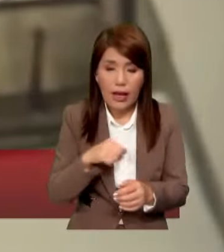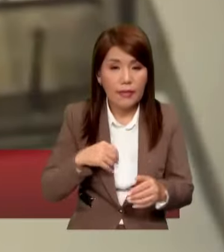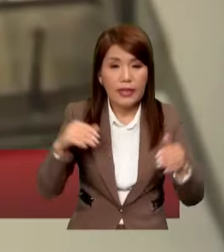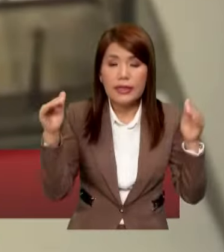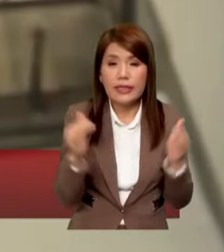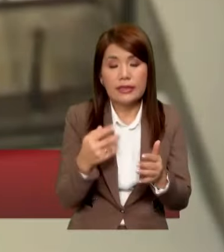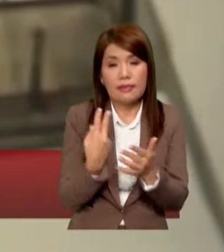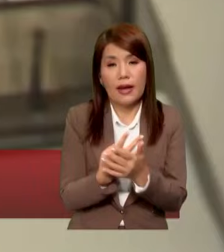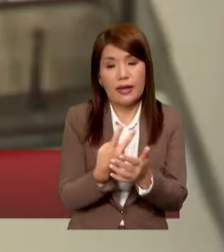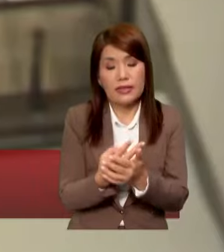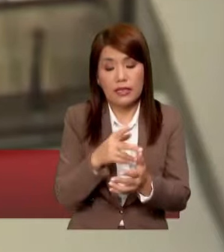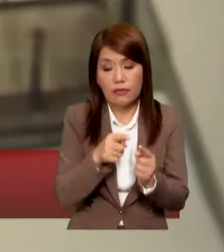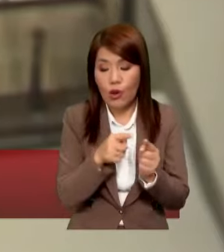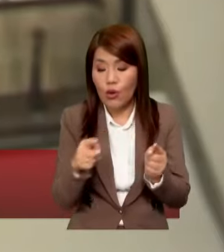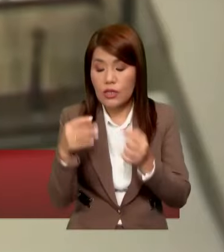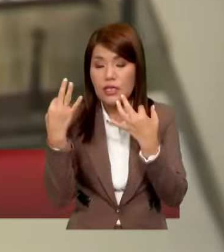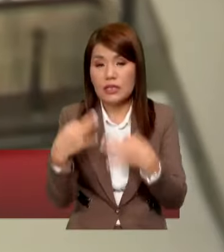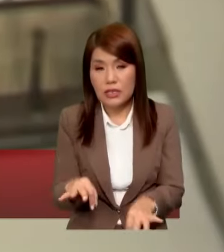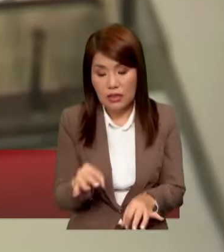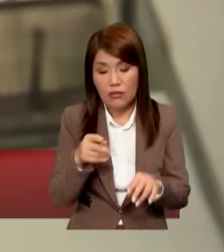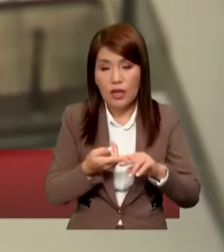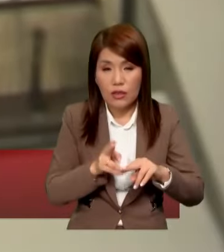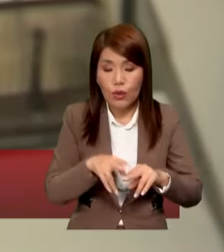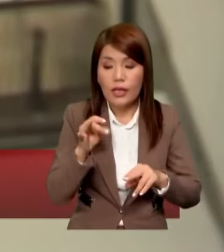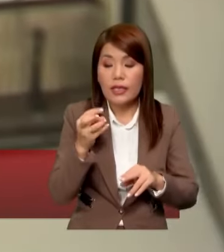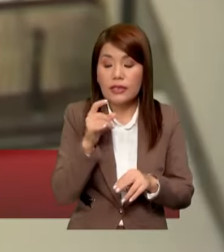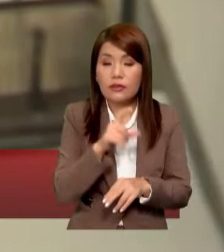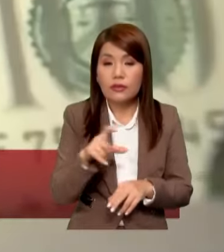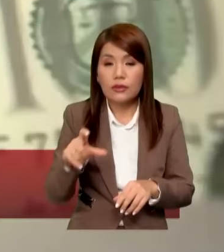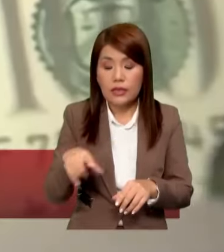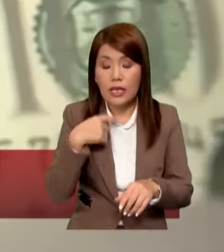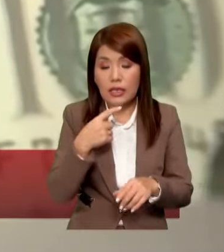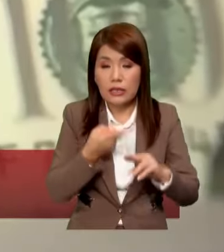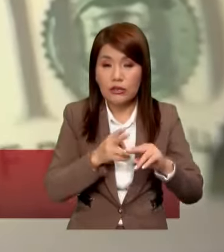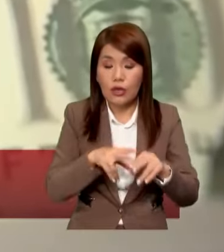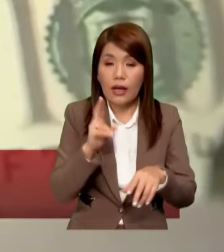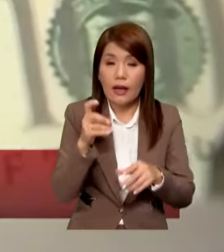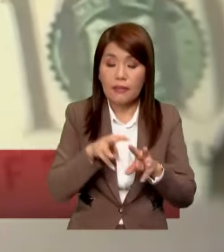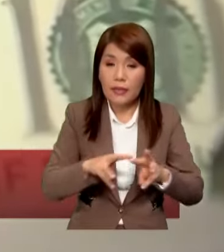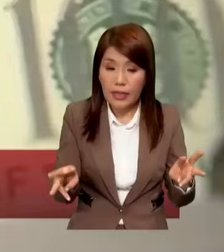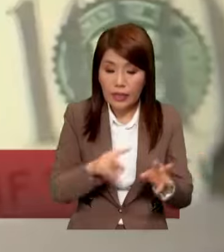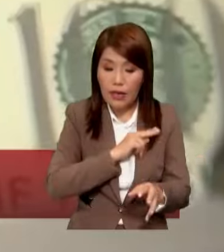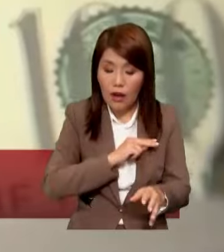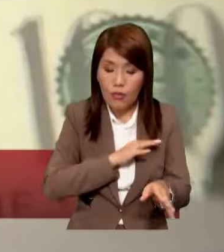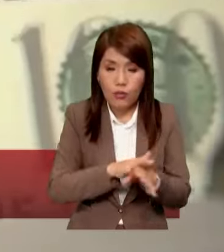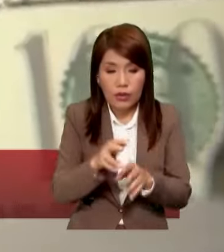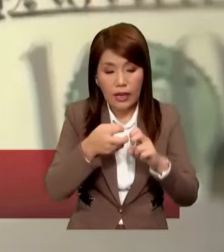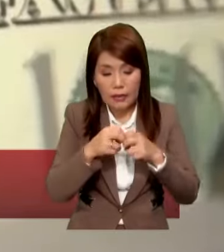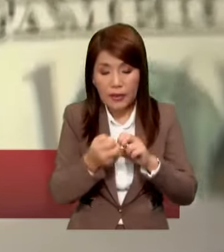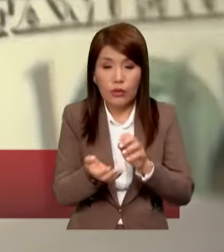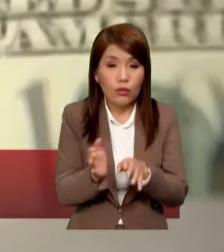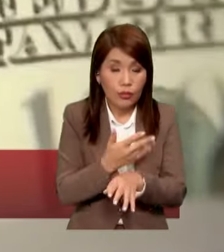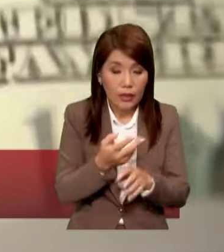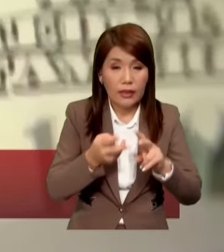низкий показатель за весь период независимости. Поэтому аналитики уверены, что Кабмин должен сделать работу над ошибками или,